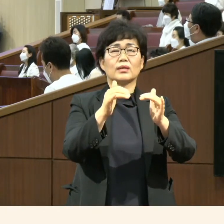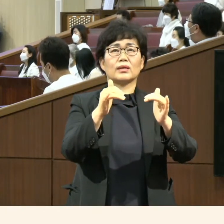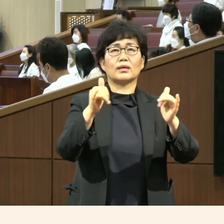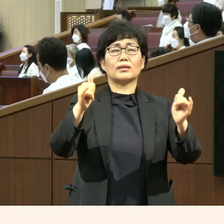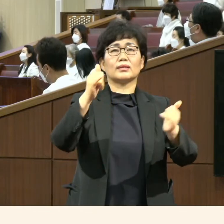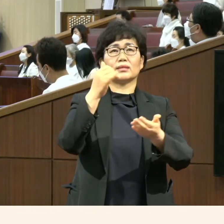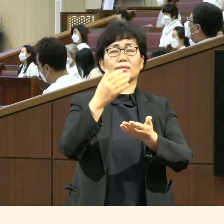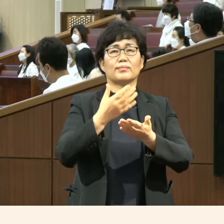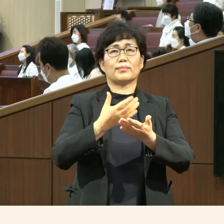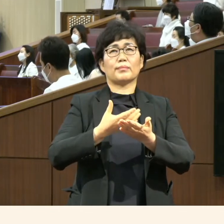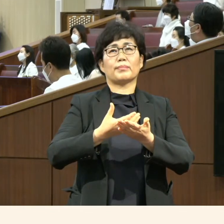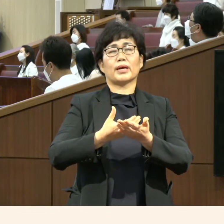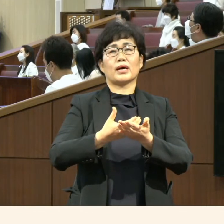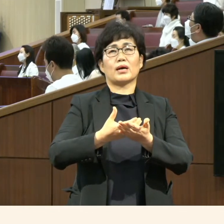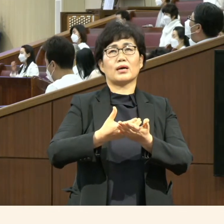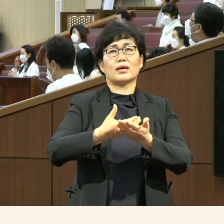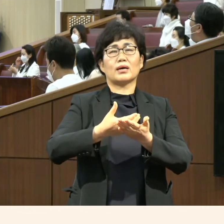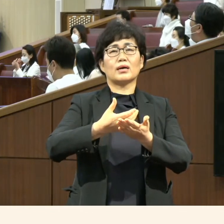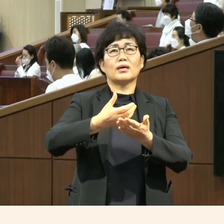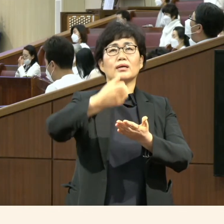흘리니. 우리 다시 한번 이 3절의 가사로